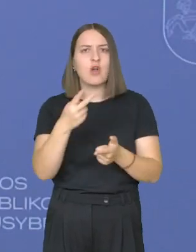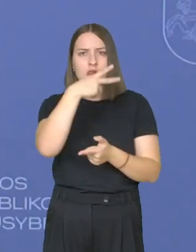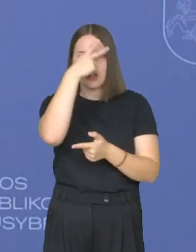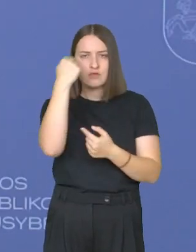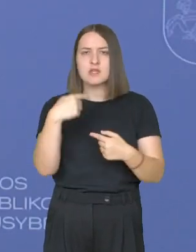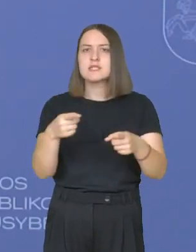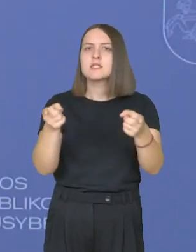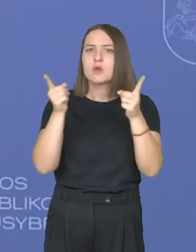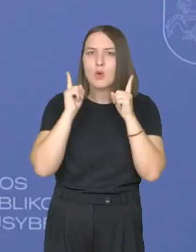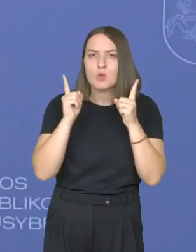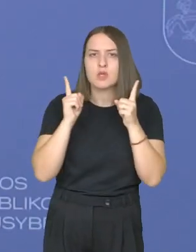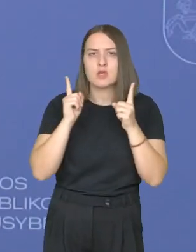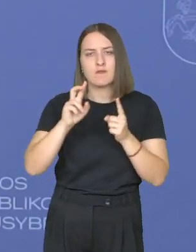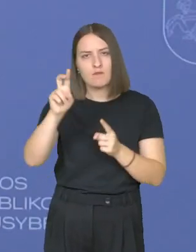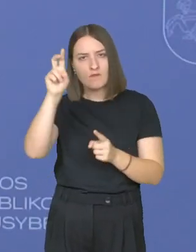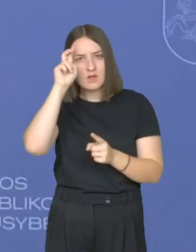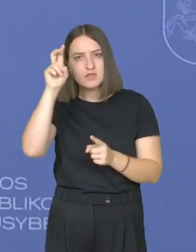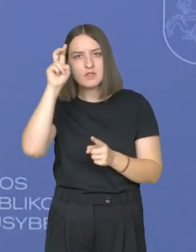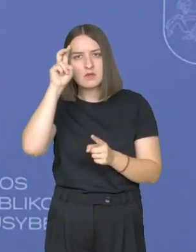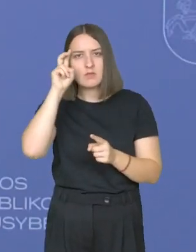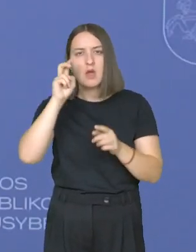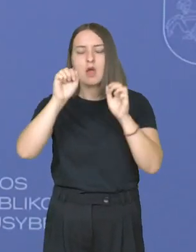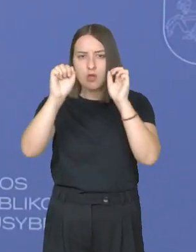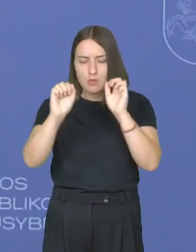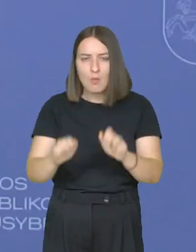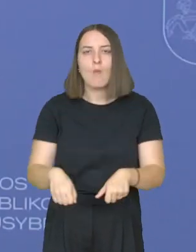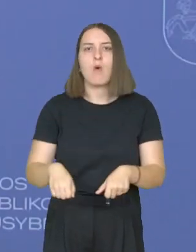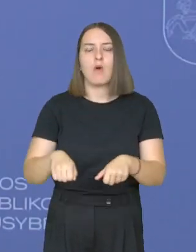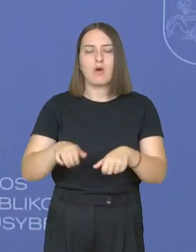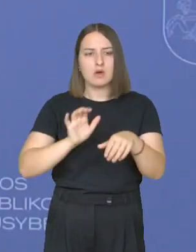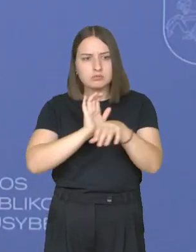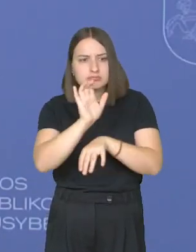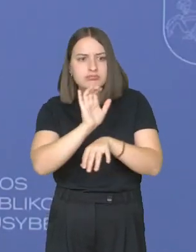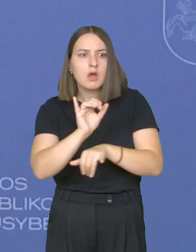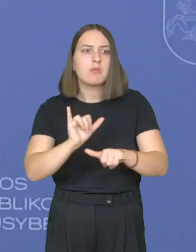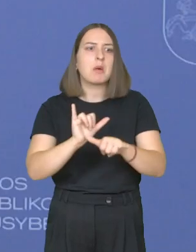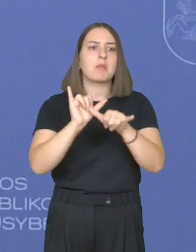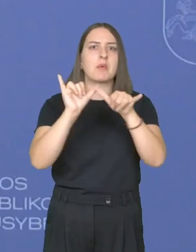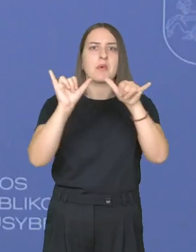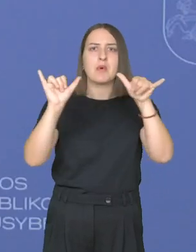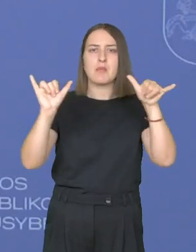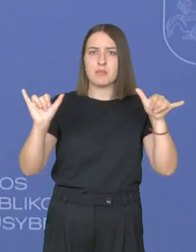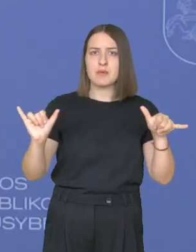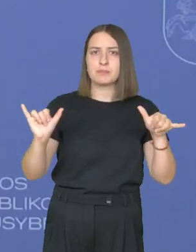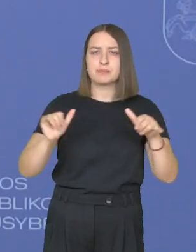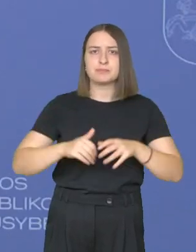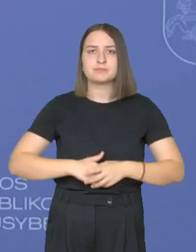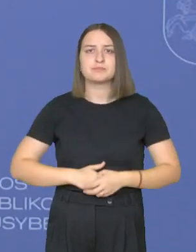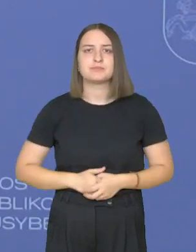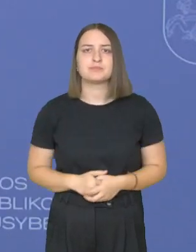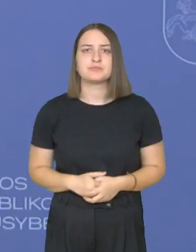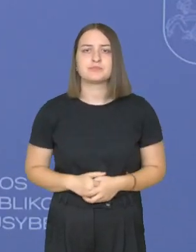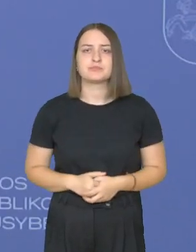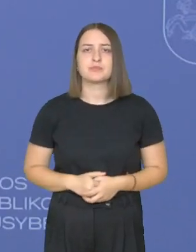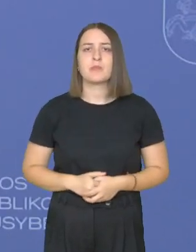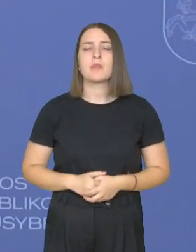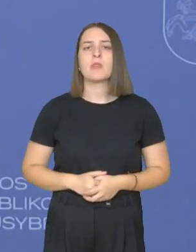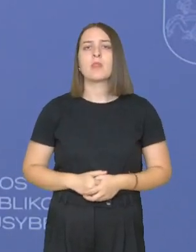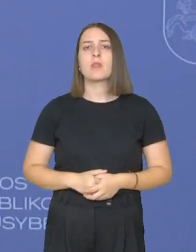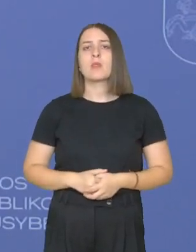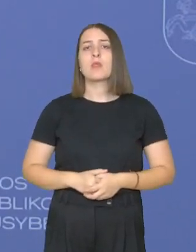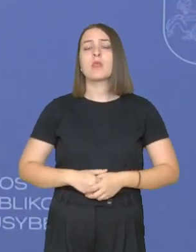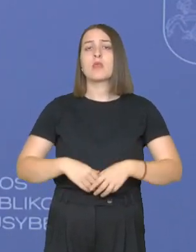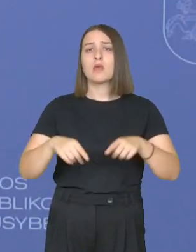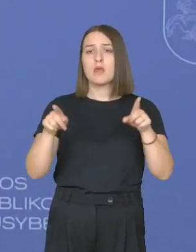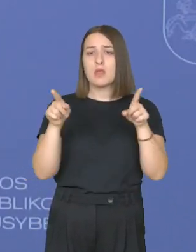kurioje galima plėtot tokias investicijas tokias technologijas ir be abejo tai dar vienas įrodymas kad mes su